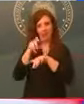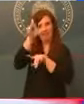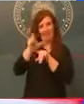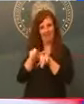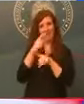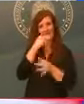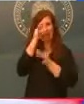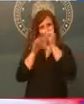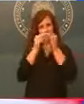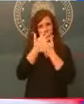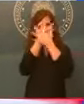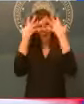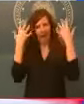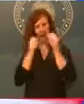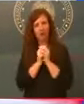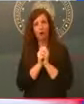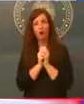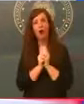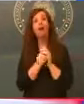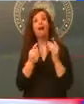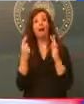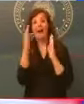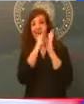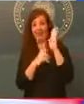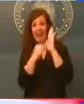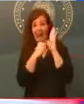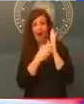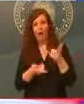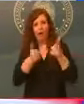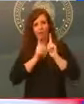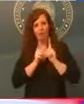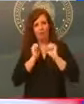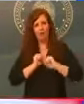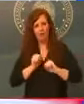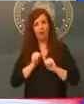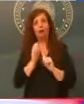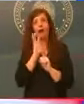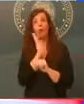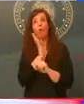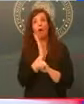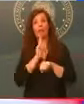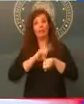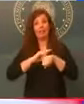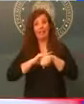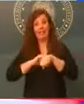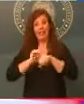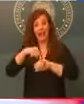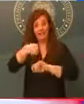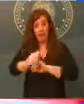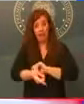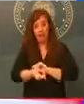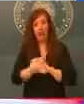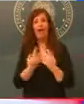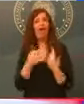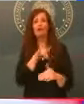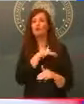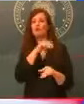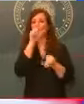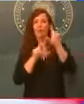che ci consentiranno, il 14 settembre dicevo, di far tornare i nostri ragazzi, i nostri